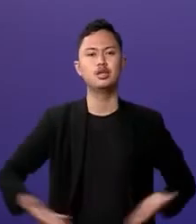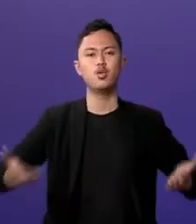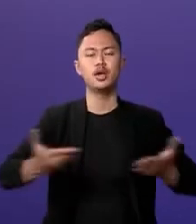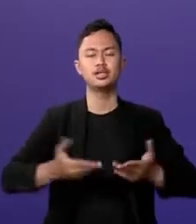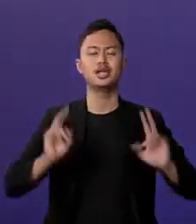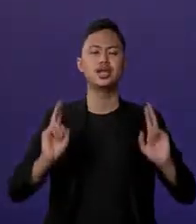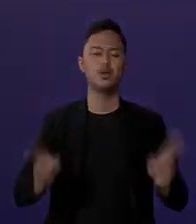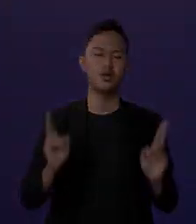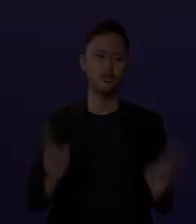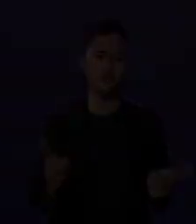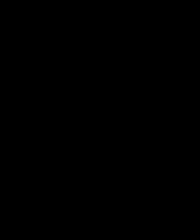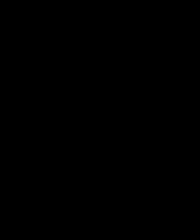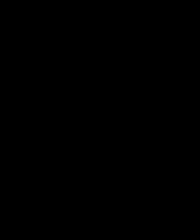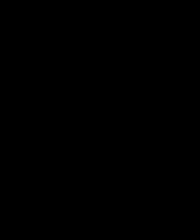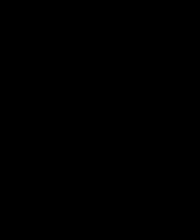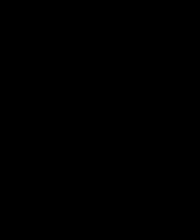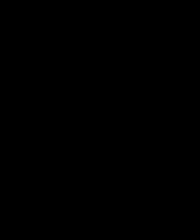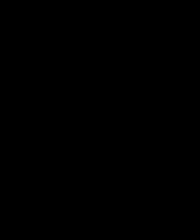normal